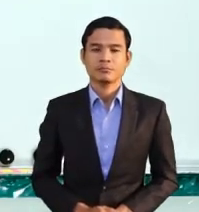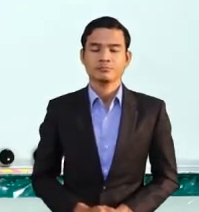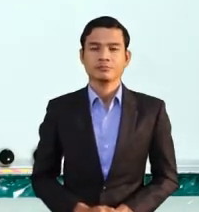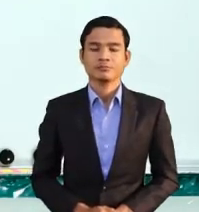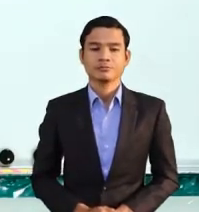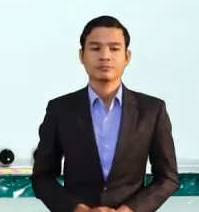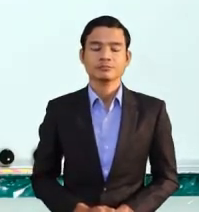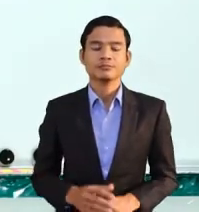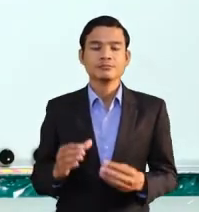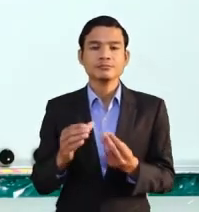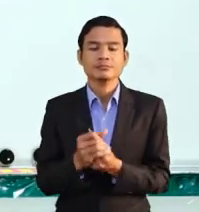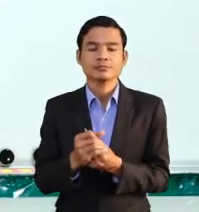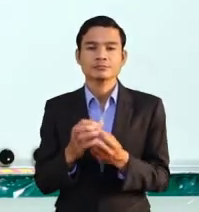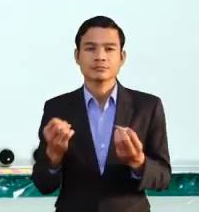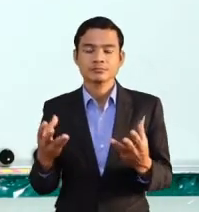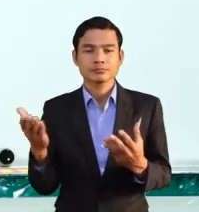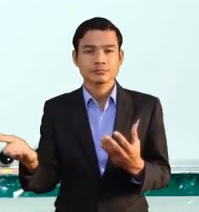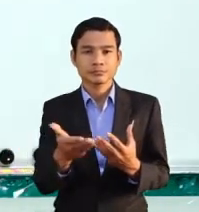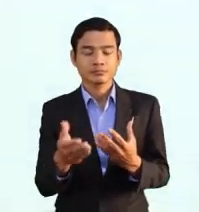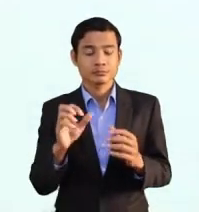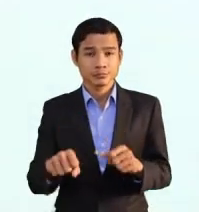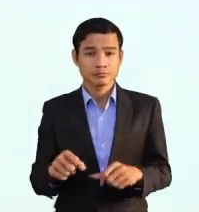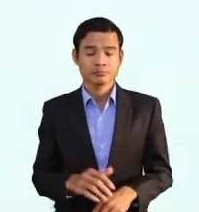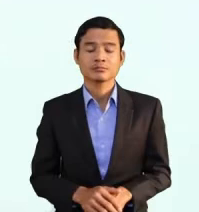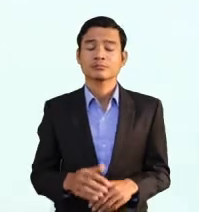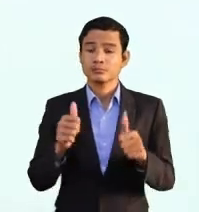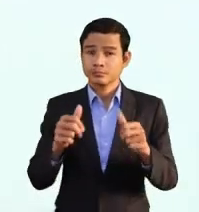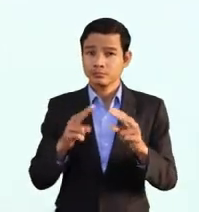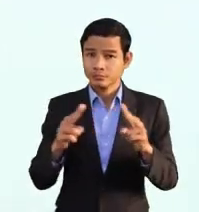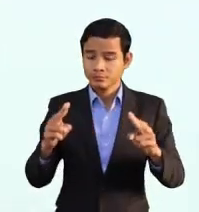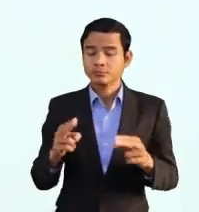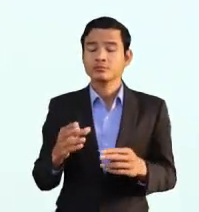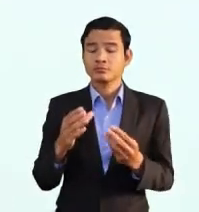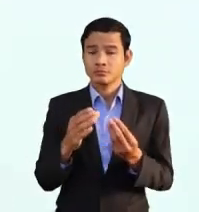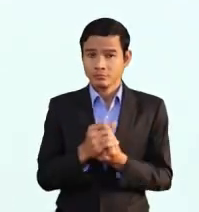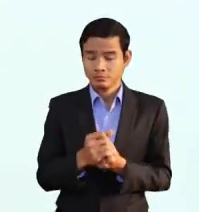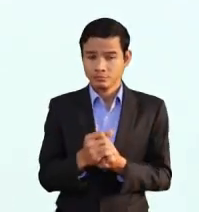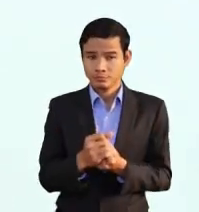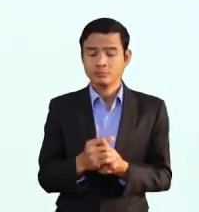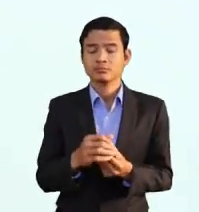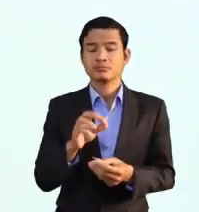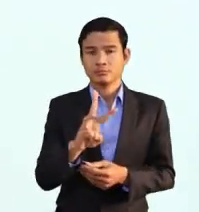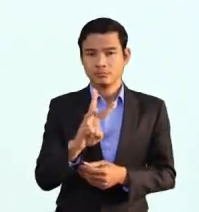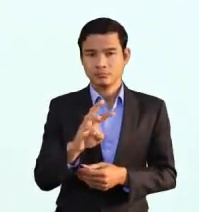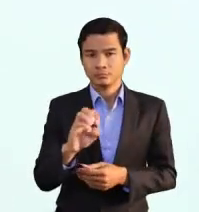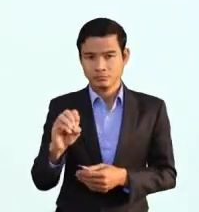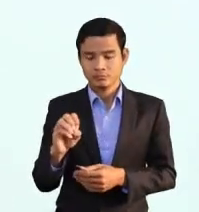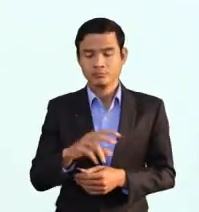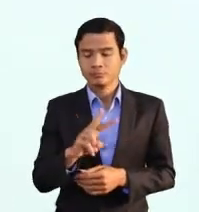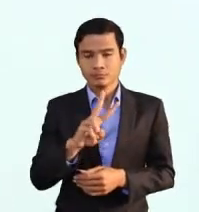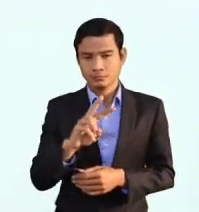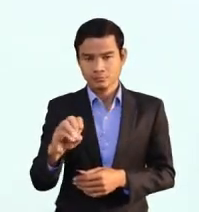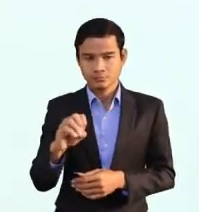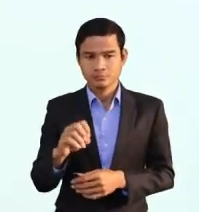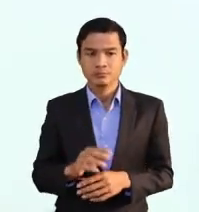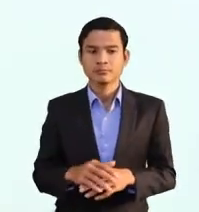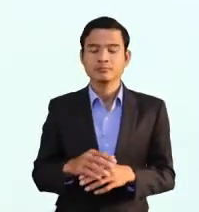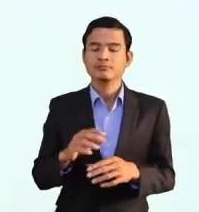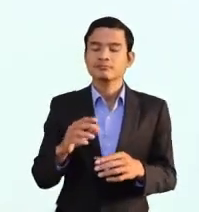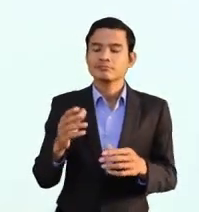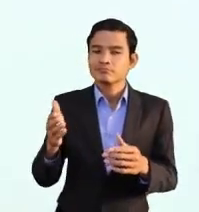Chà, cứ chia chùm nuôn vào màn này con. Chà, là ô cứ chia chùm nuôn. Mà phầy. Họ sẽ nhà lấy